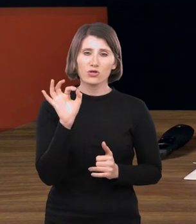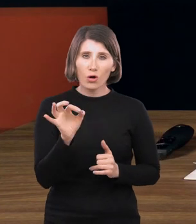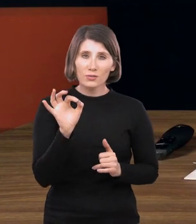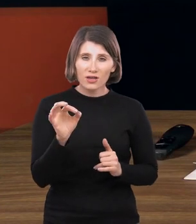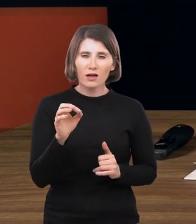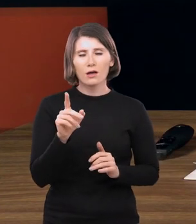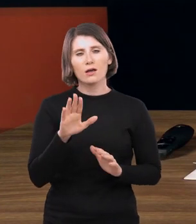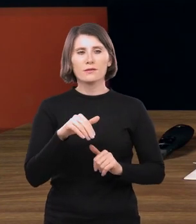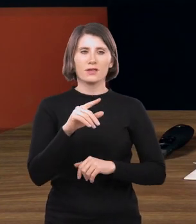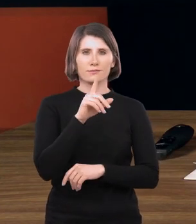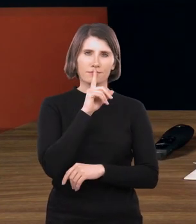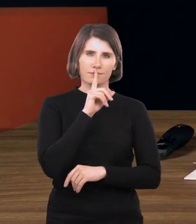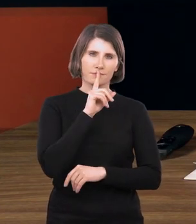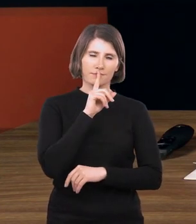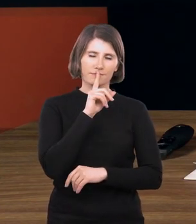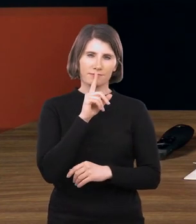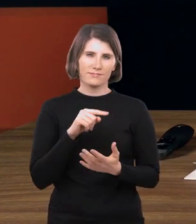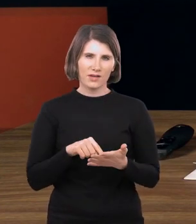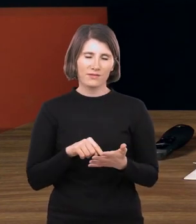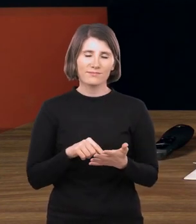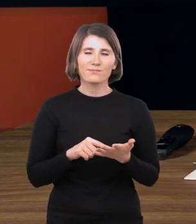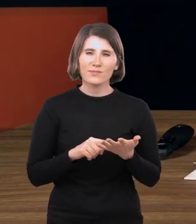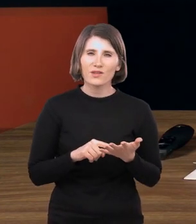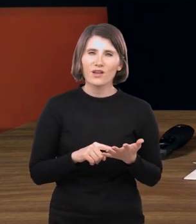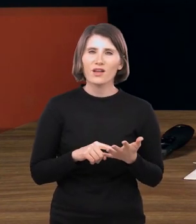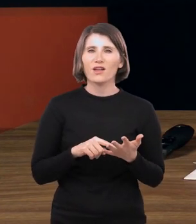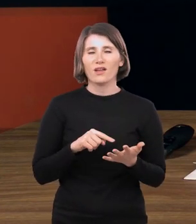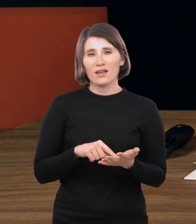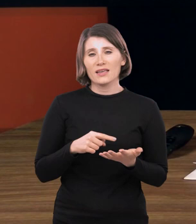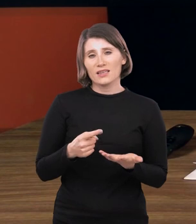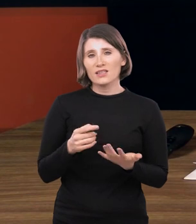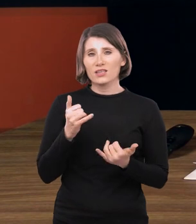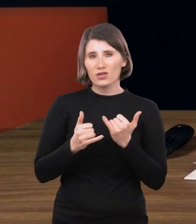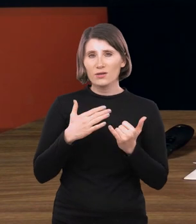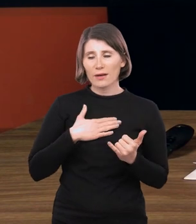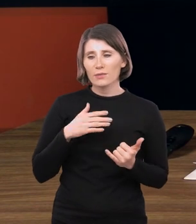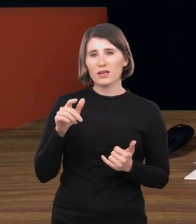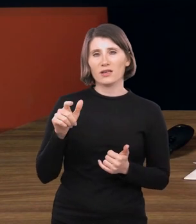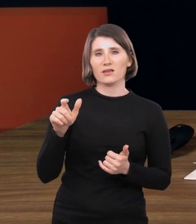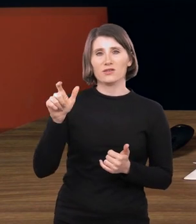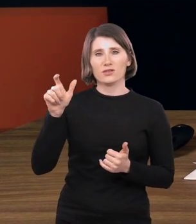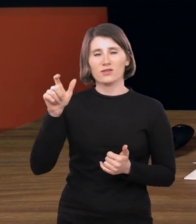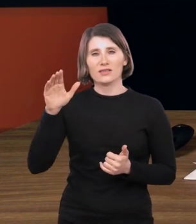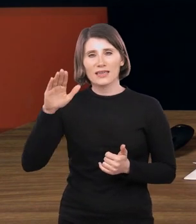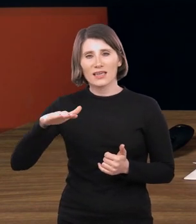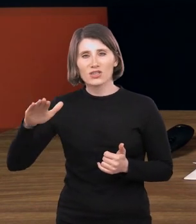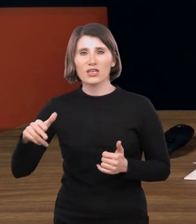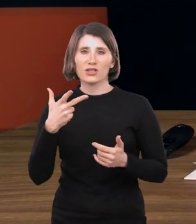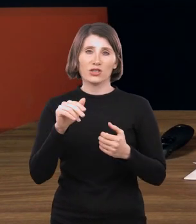prostu traktujemy jako coś normalnego. W przypadku dzieci niepełnosprawnych, dzieci ze